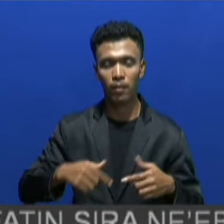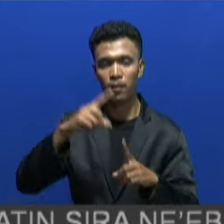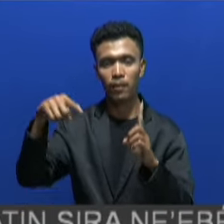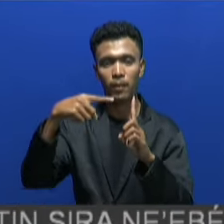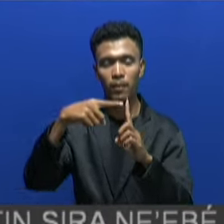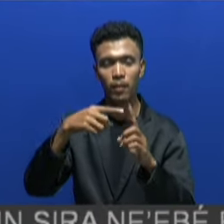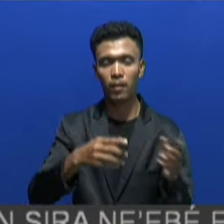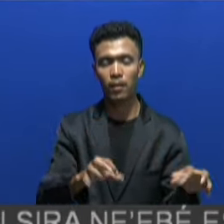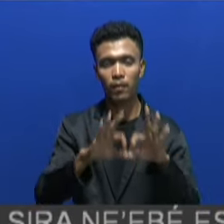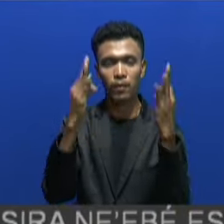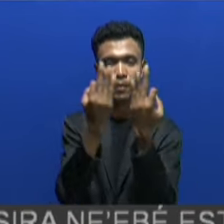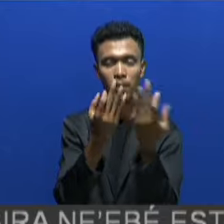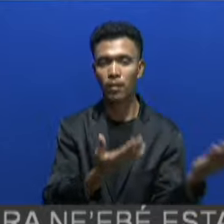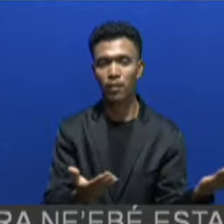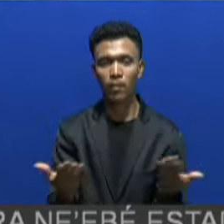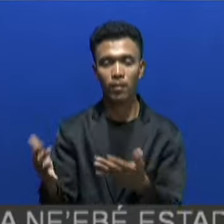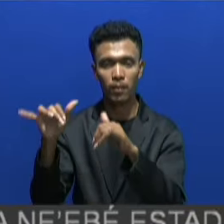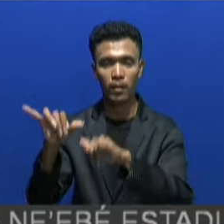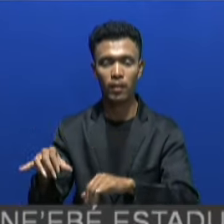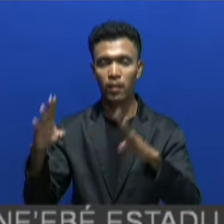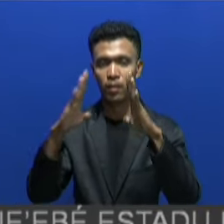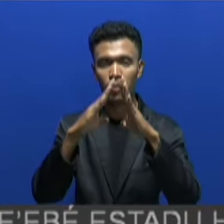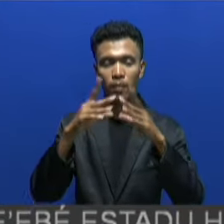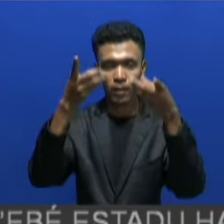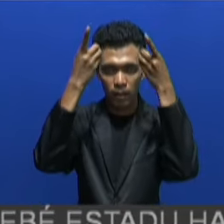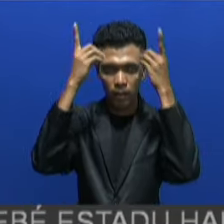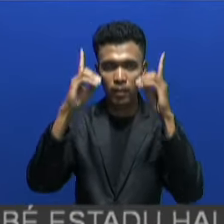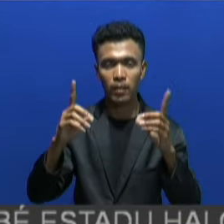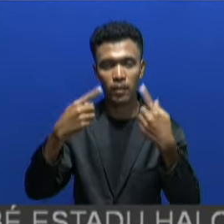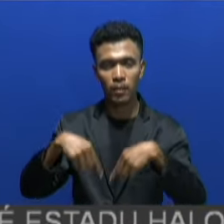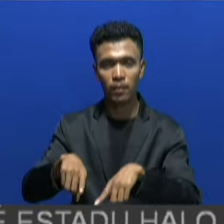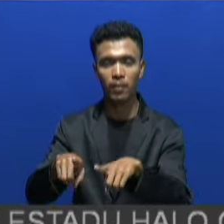lori, ba helah mutuk iha uma. Mai be nia deside, fila ba...